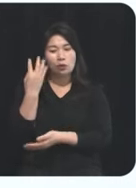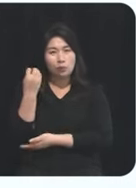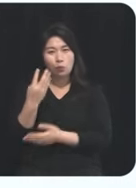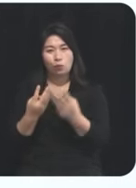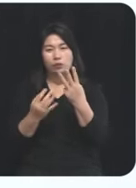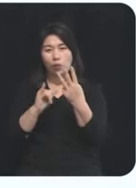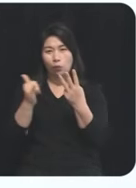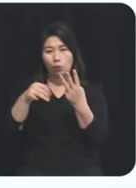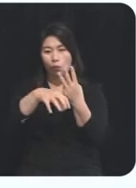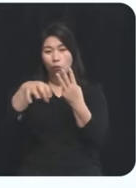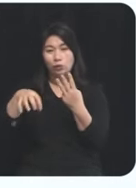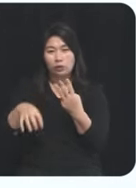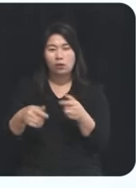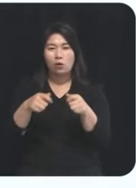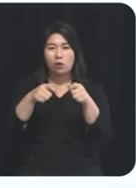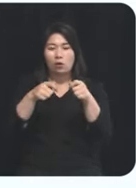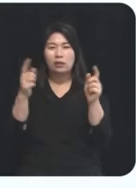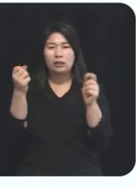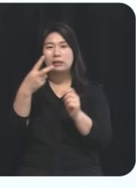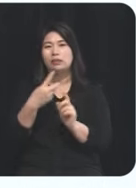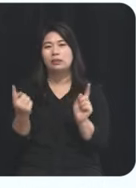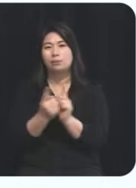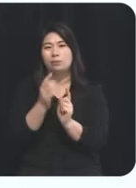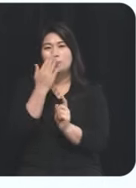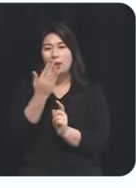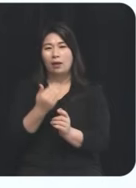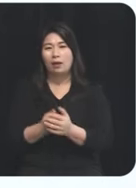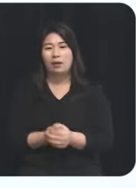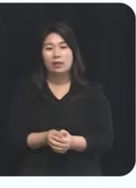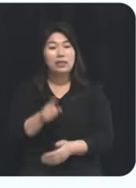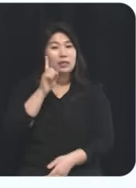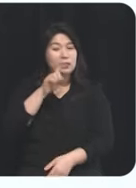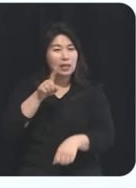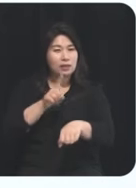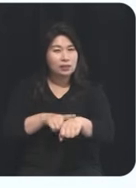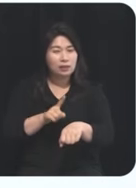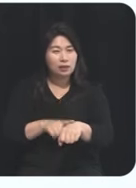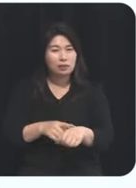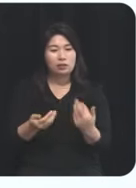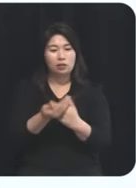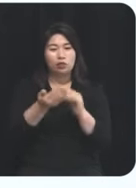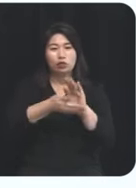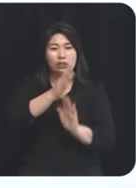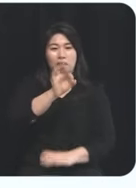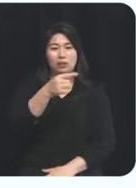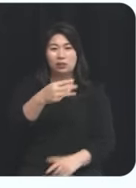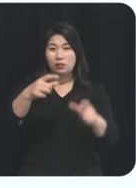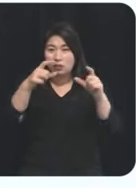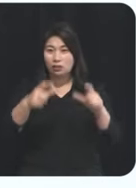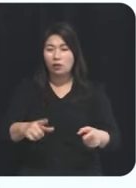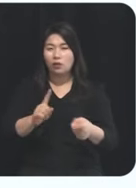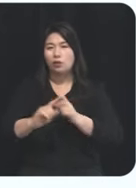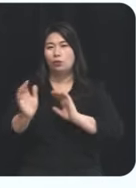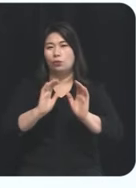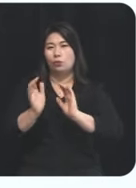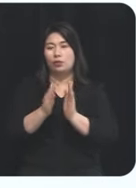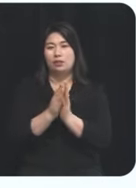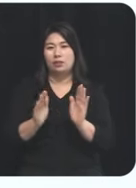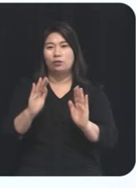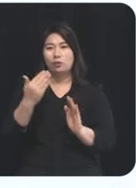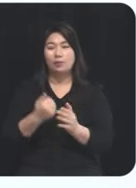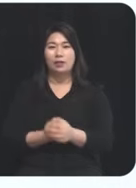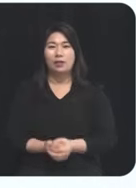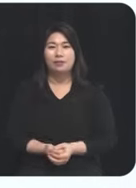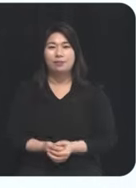통해서도 자세히 만나보실 수가 있습니다. 내일 이 시간에는요. 제주시 을선거구에 대해서 토론회 이어가도록 하겠습니다.